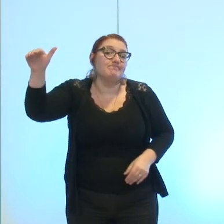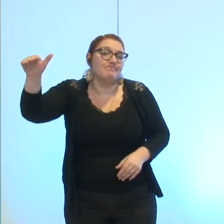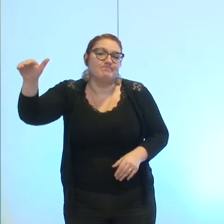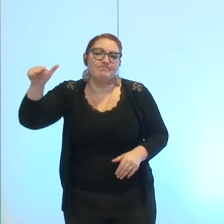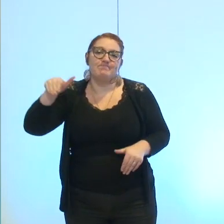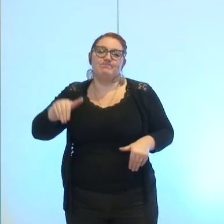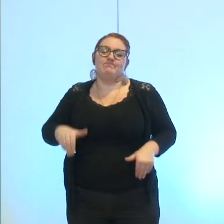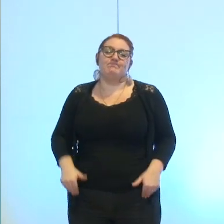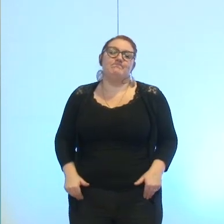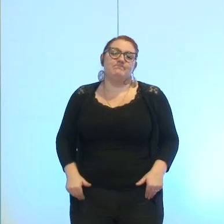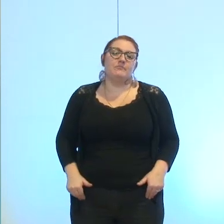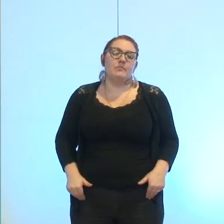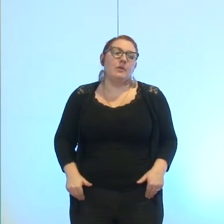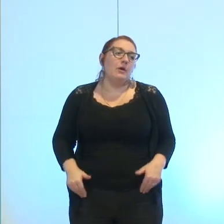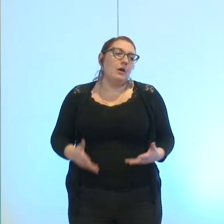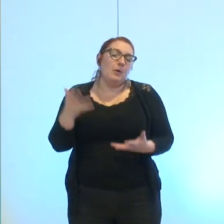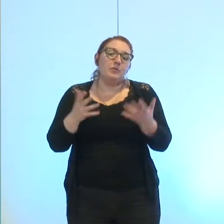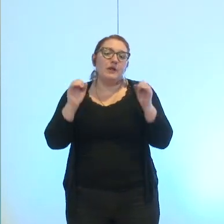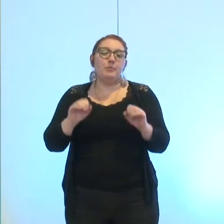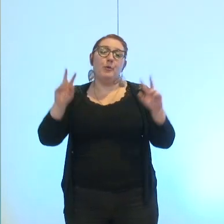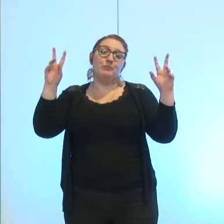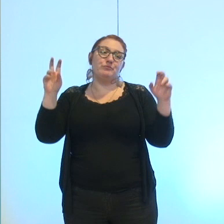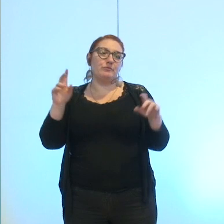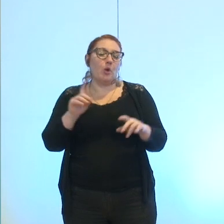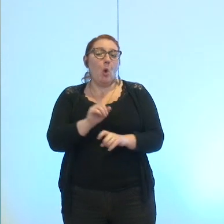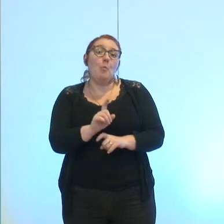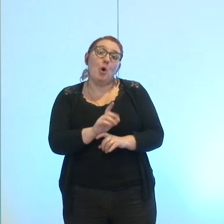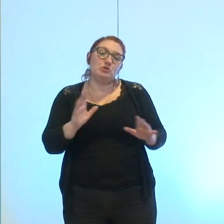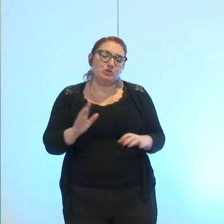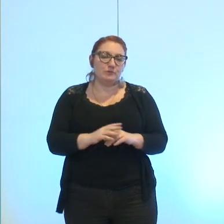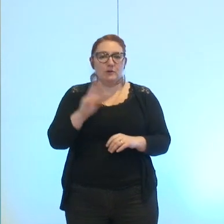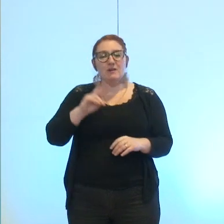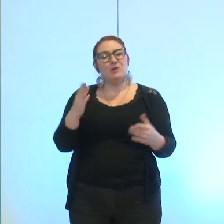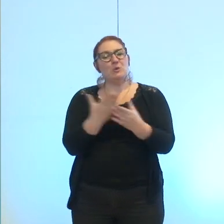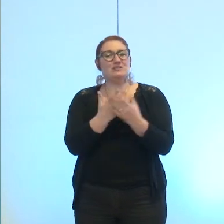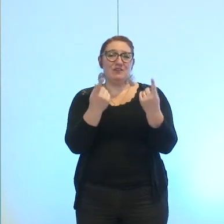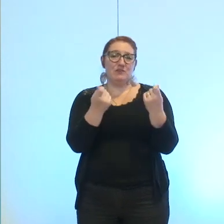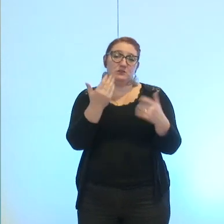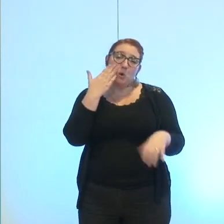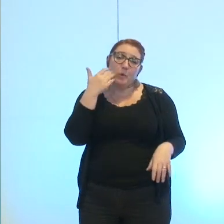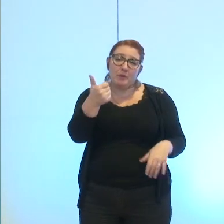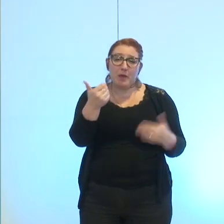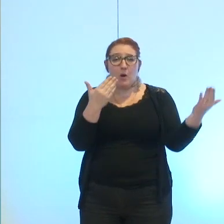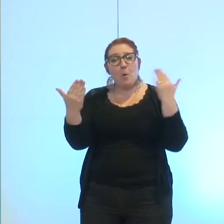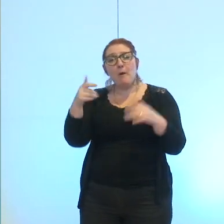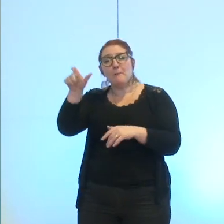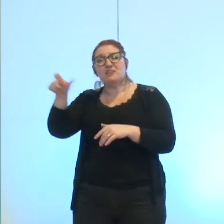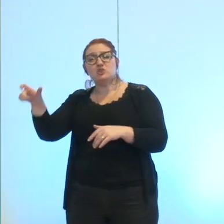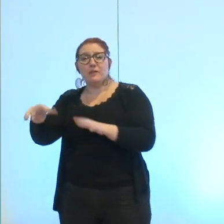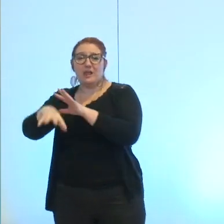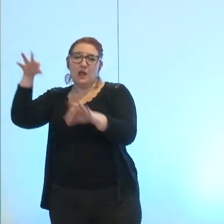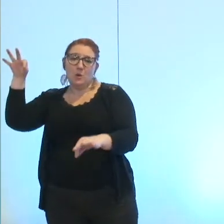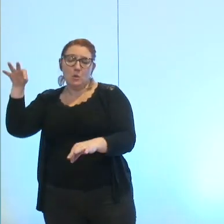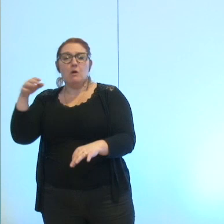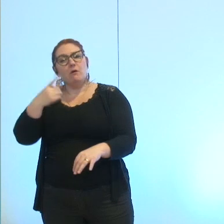leur reprocher ils connaissent beaucoup mieux les dossiers financiers que la plupart des élus et quand les élus s'engagent sur de mauvais pistes je pense qu'il